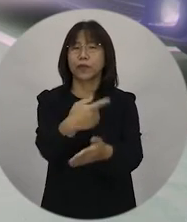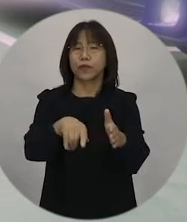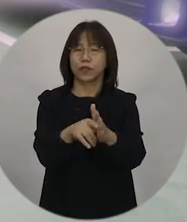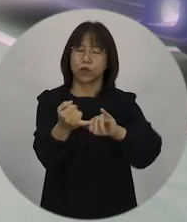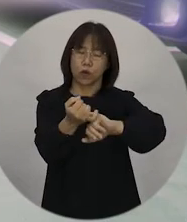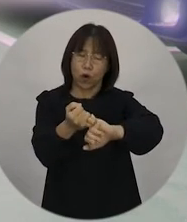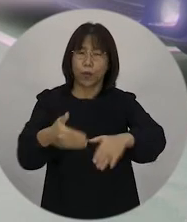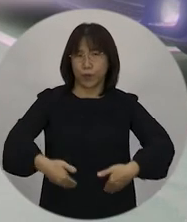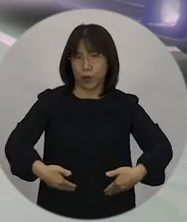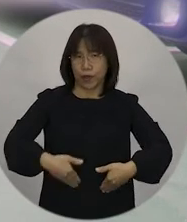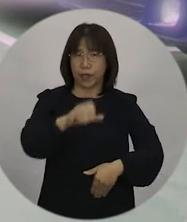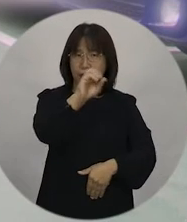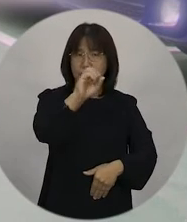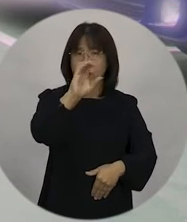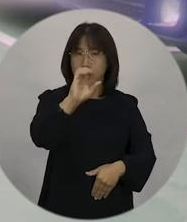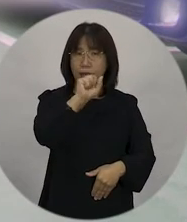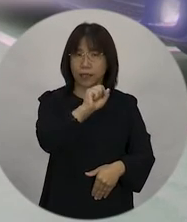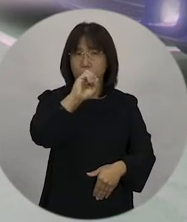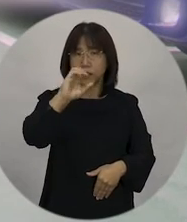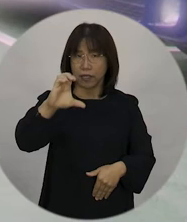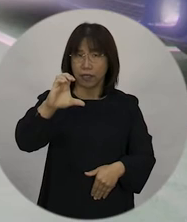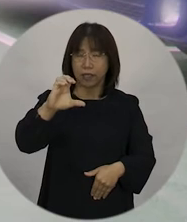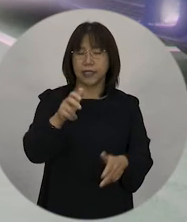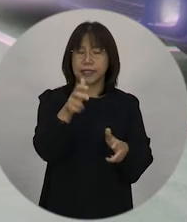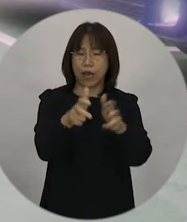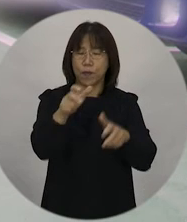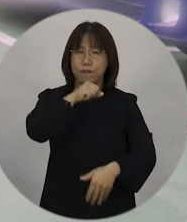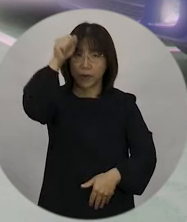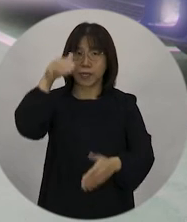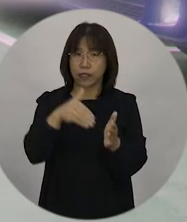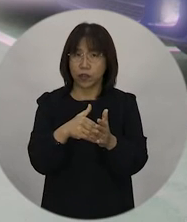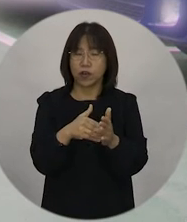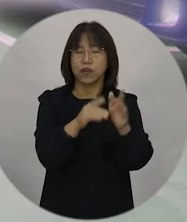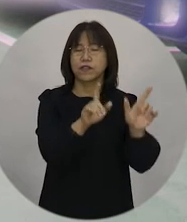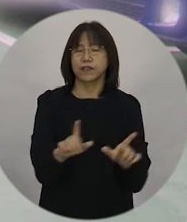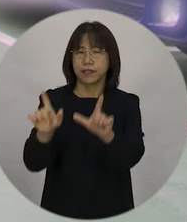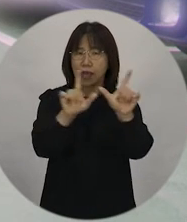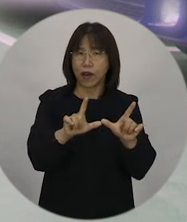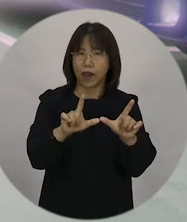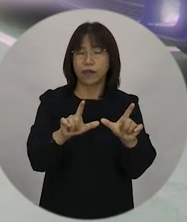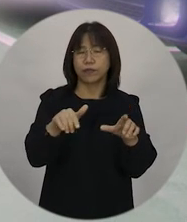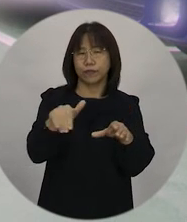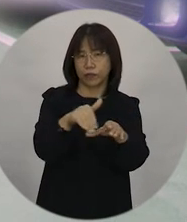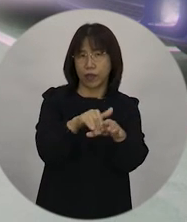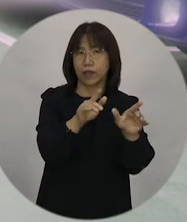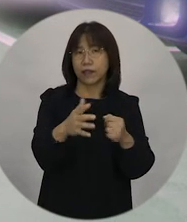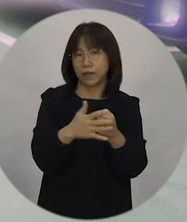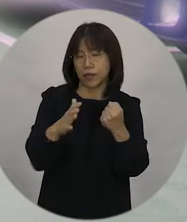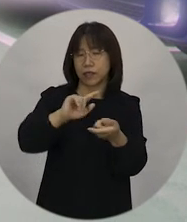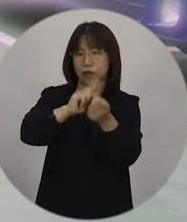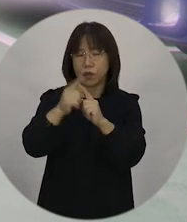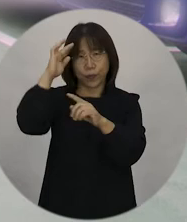공무에서 주민들에게 꼭 필요한 생활 SOC 사업이 선정되었습니다 지역의 정조 환경을 개선할 새로운 여관 문화